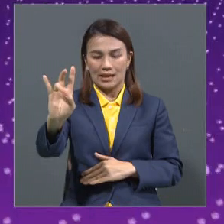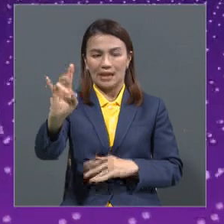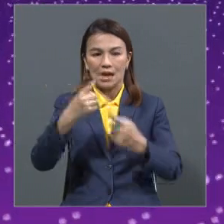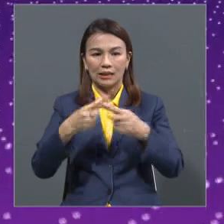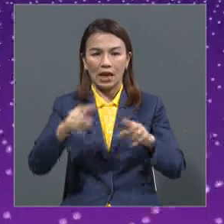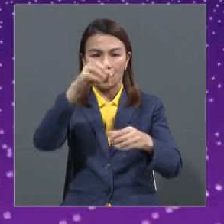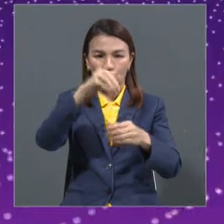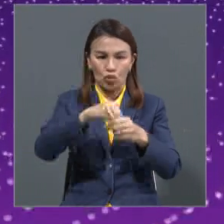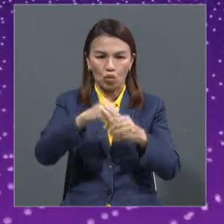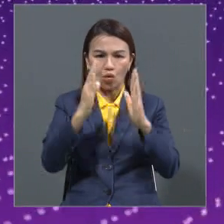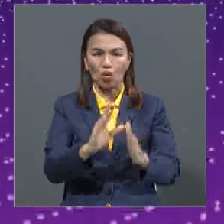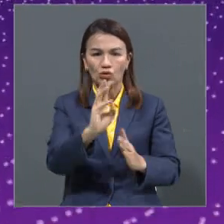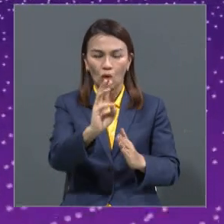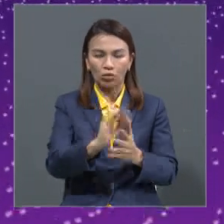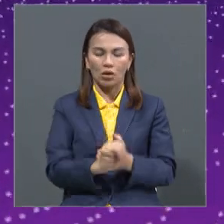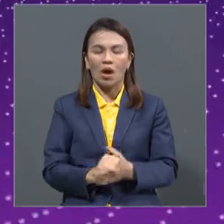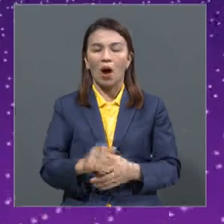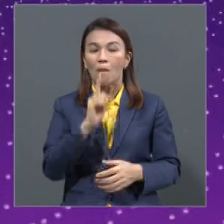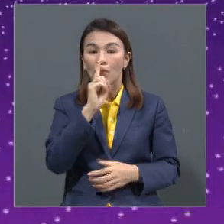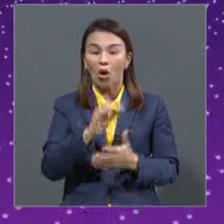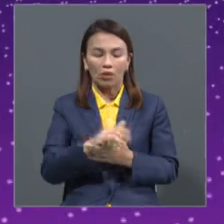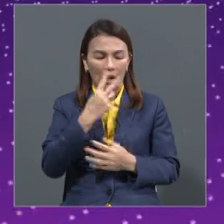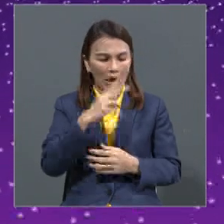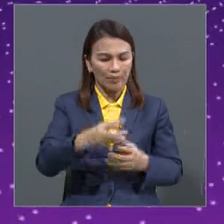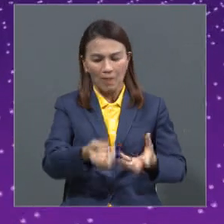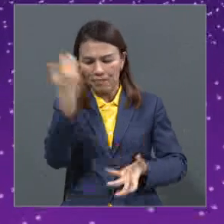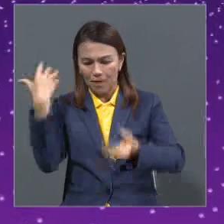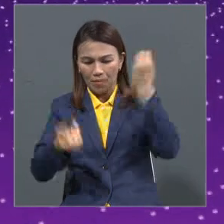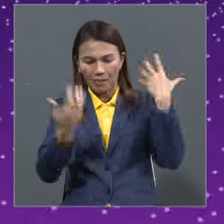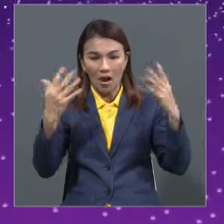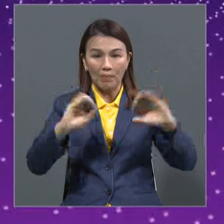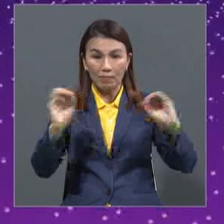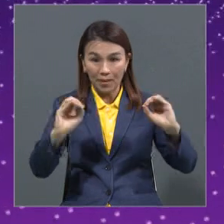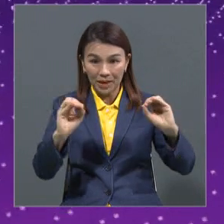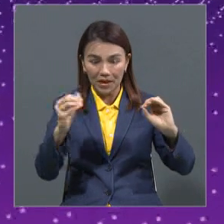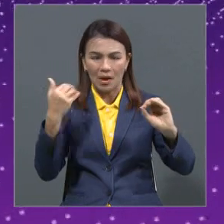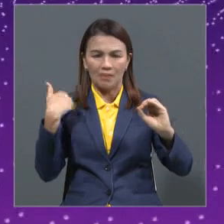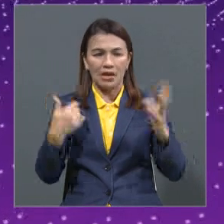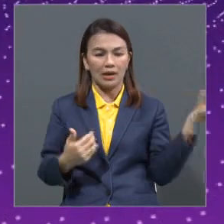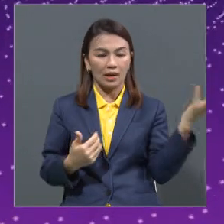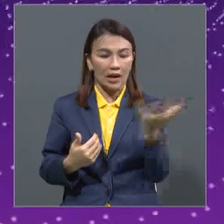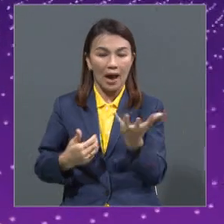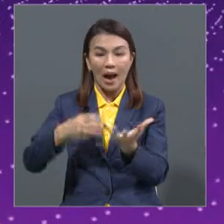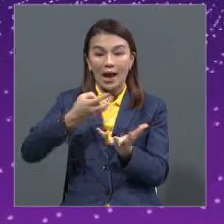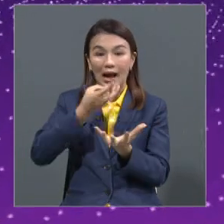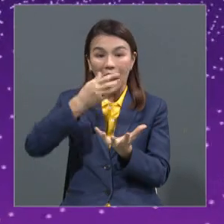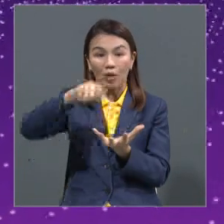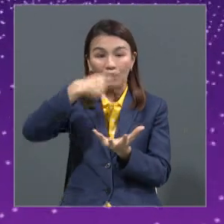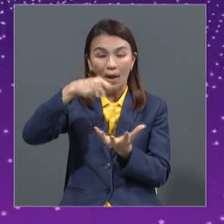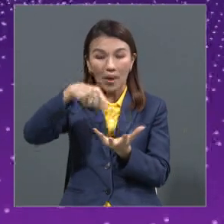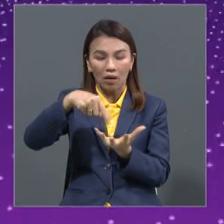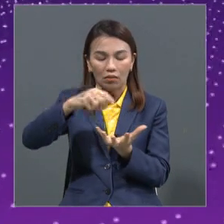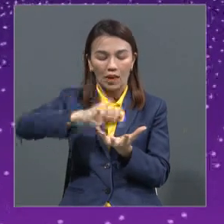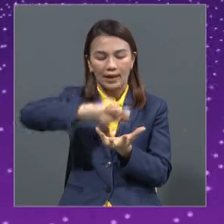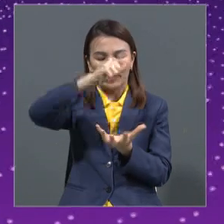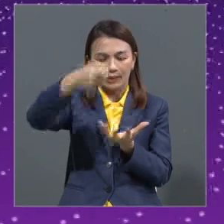เหตุไม่มีร่องรอยการต่อสู้ด้วยนะครับสิ่งที่เข้าไปเจอเนี่ยมีอาหารซึ่งอาหารเนี่ยยังไม่ได้รับประทานด้วยใช่ค่ะยังมีซีลอยู่เลย